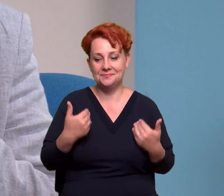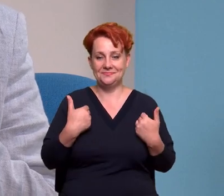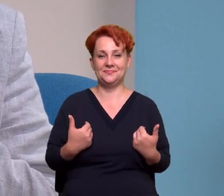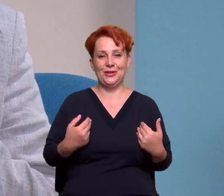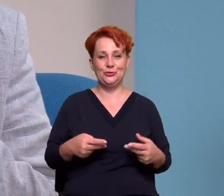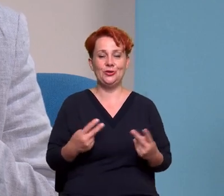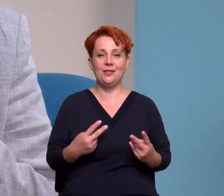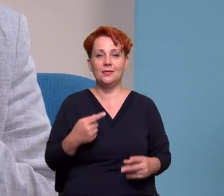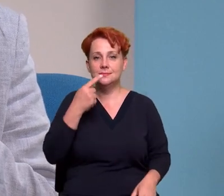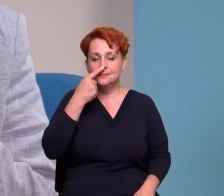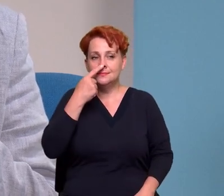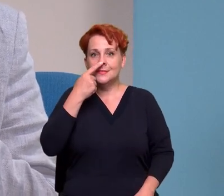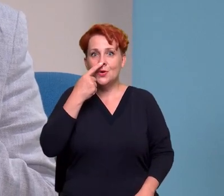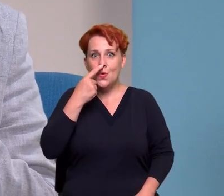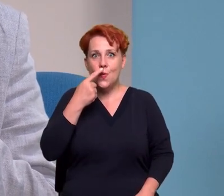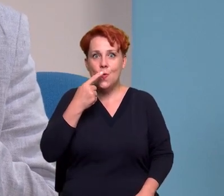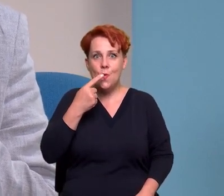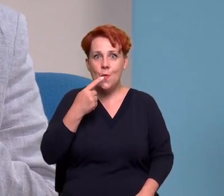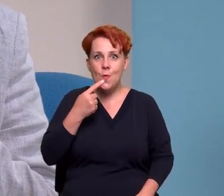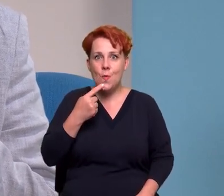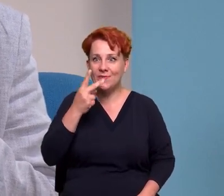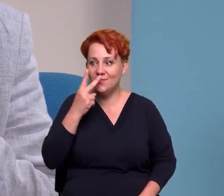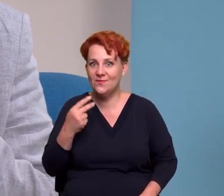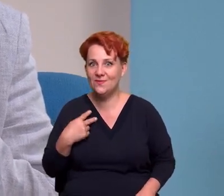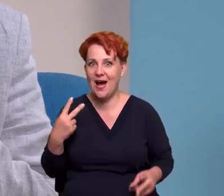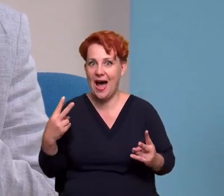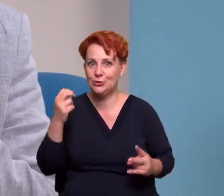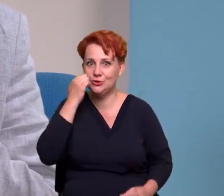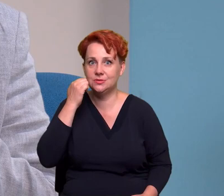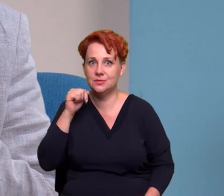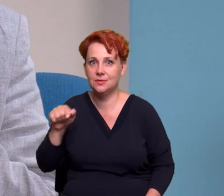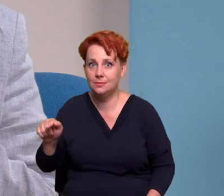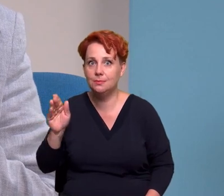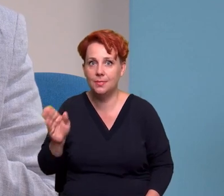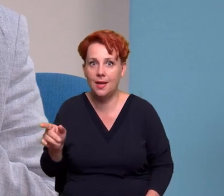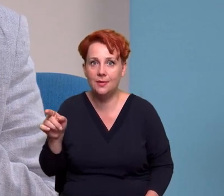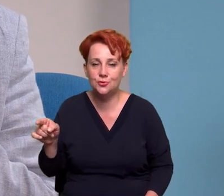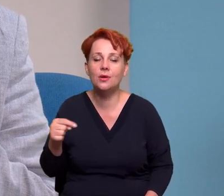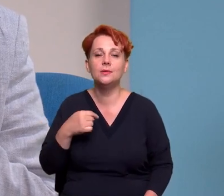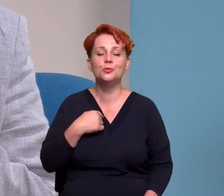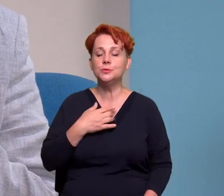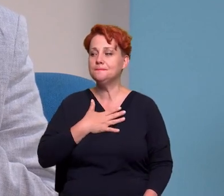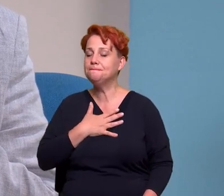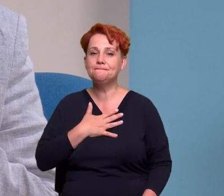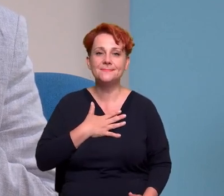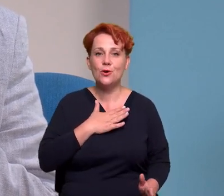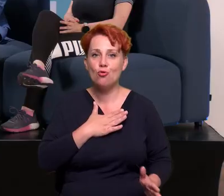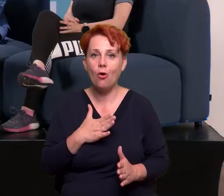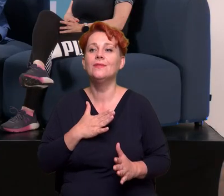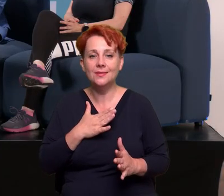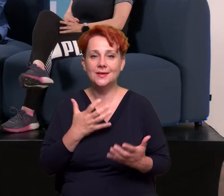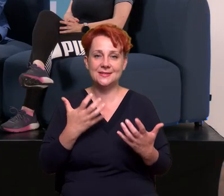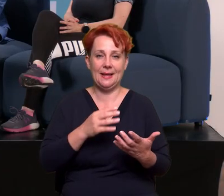który poczuł, zobaczył trop, prawda, i już gotowa do tego, żeby